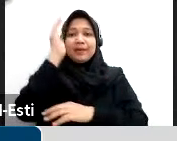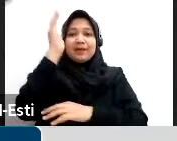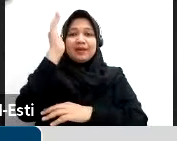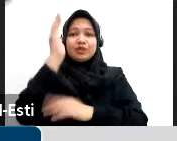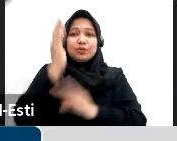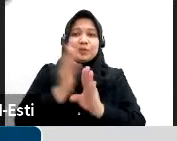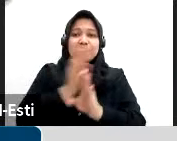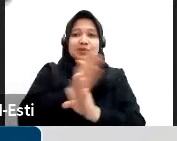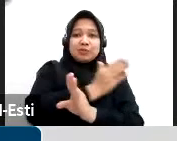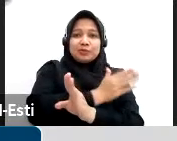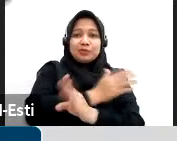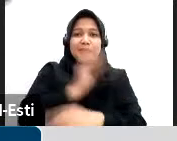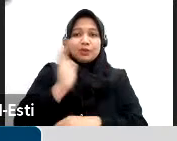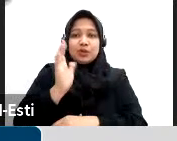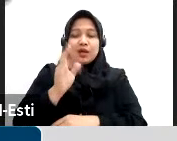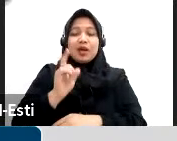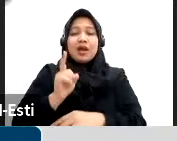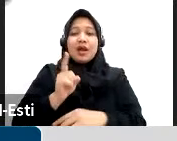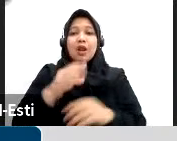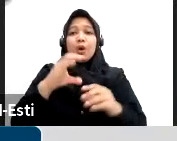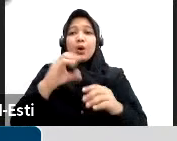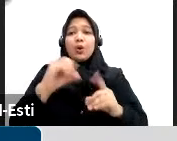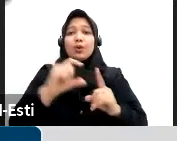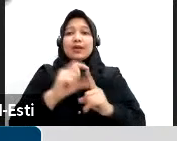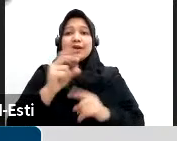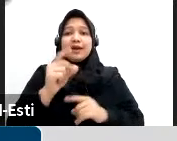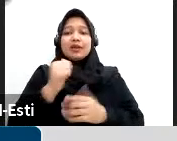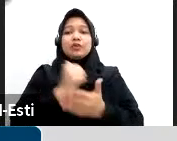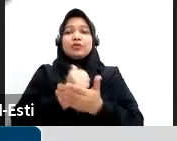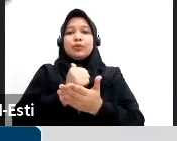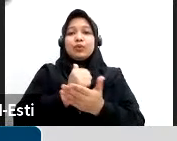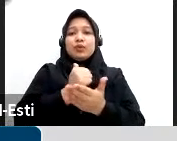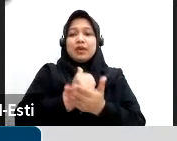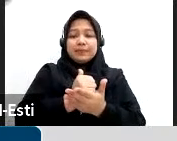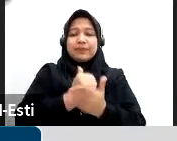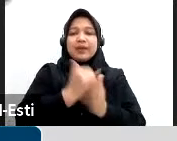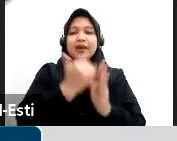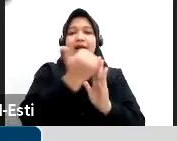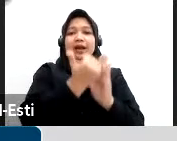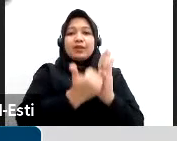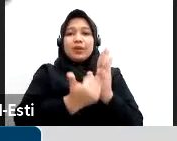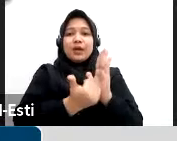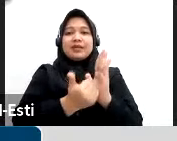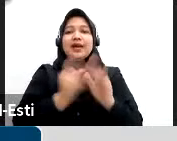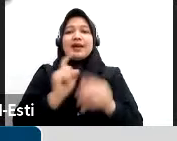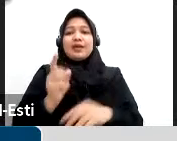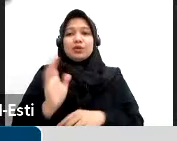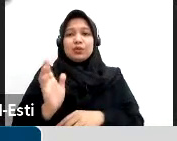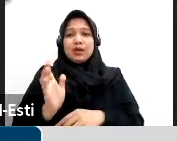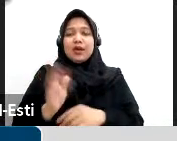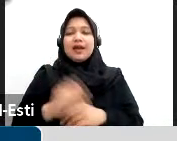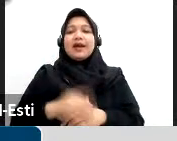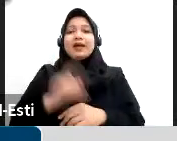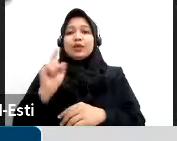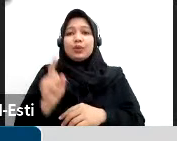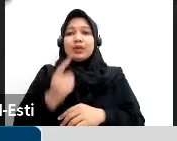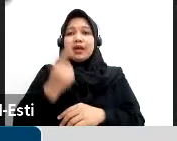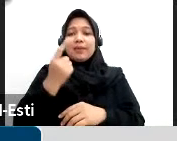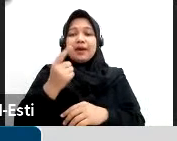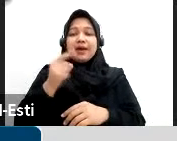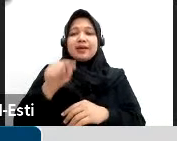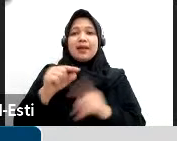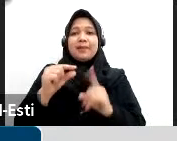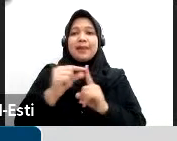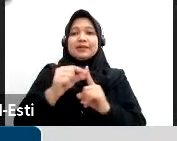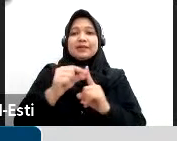bahwa memang kalau bicara soal biar kita sesungguhnya sudah ada kerangka regulasi terkait hal itu terutama terdapat dalam